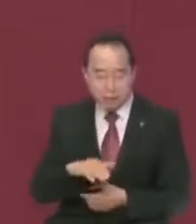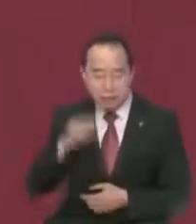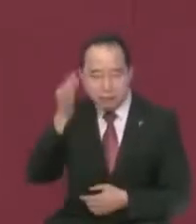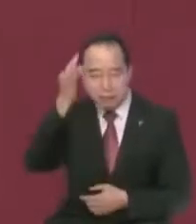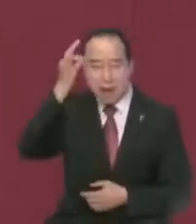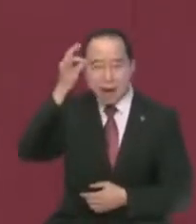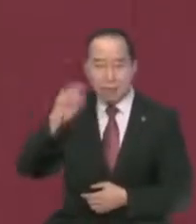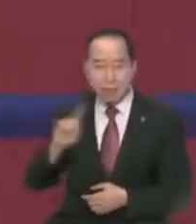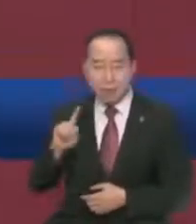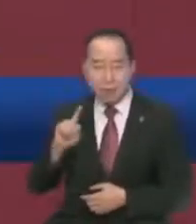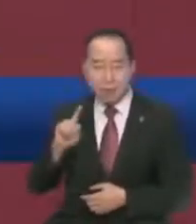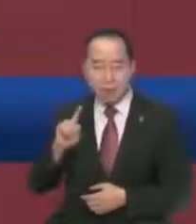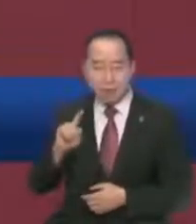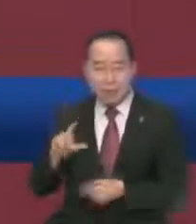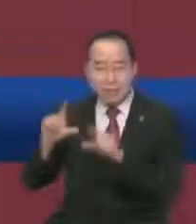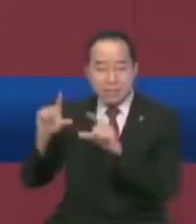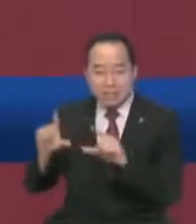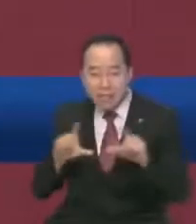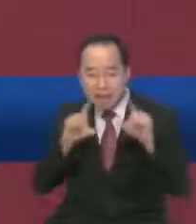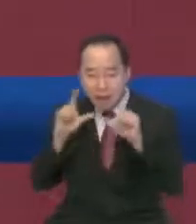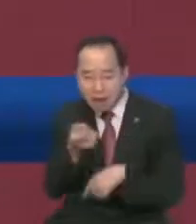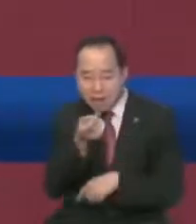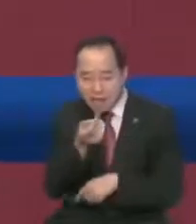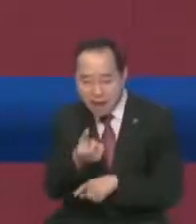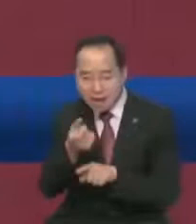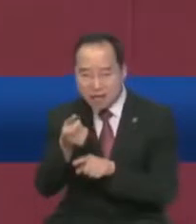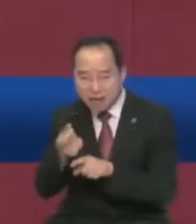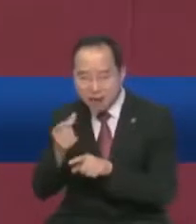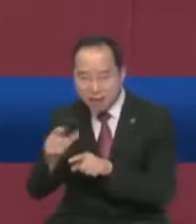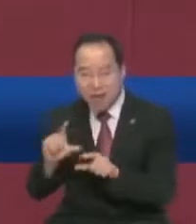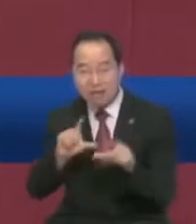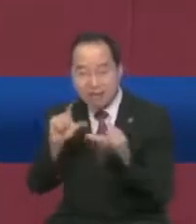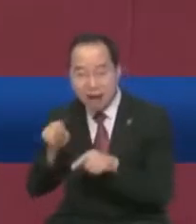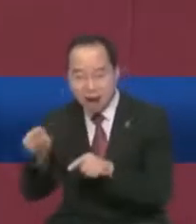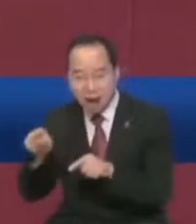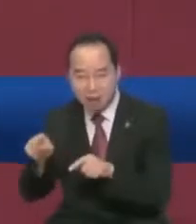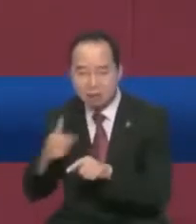소소한 일상이 엄청난 행복이었다는 것을 알게 됐습니다.